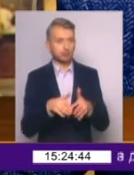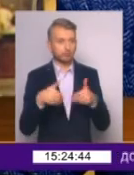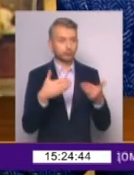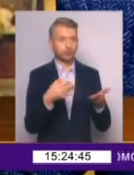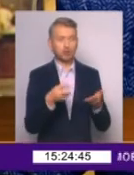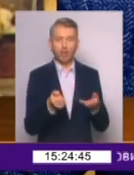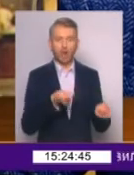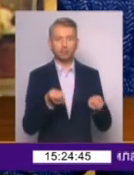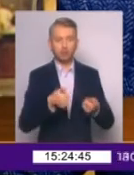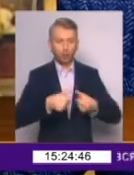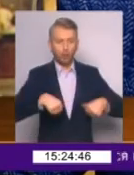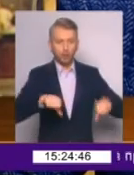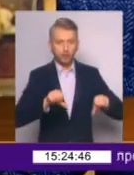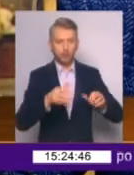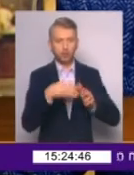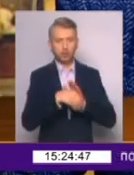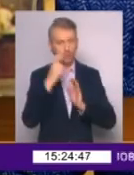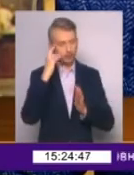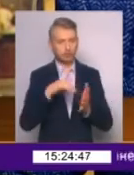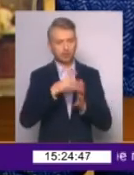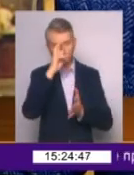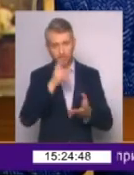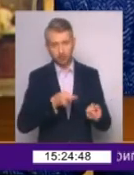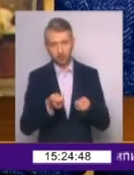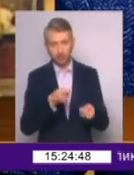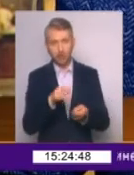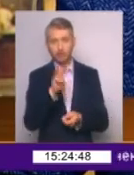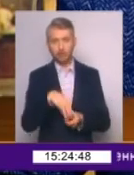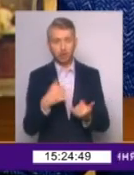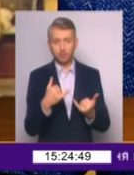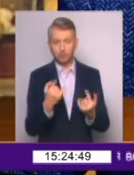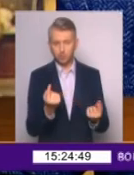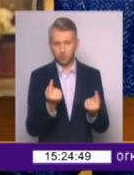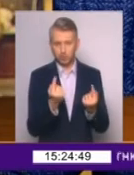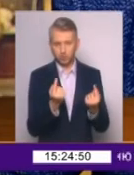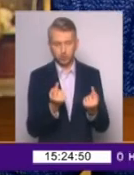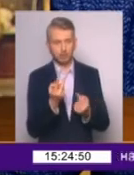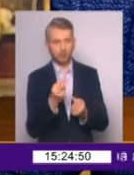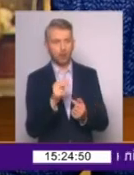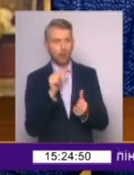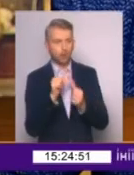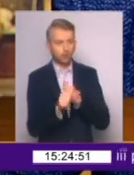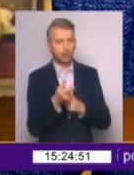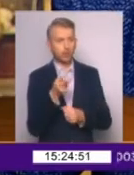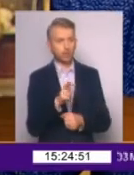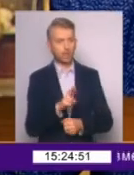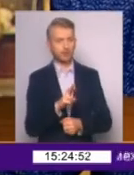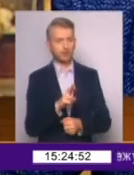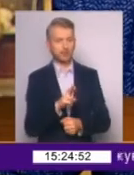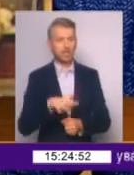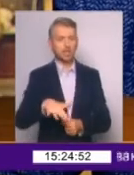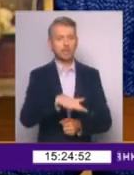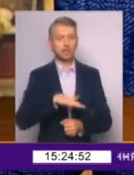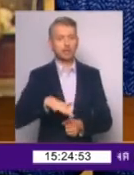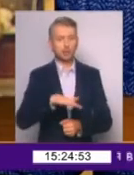адмінкомісію при Київській міській державній адміністрації. Штрафи сьогодні дуже великі, особливо для територій,